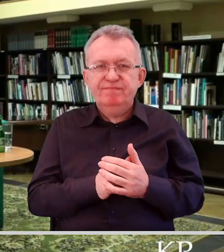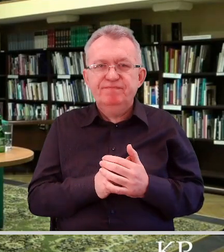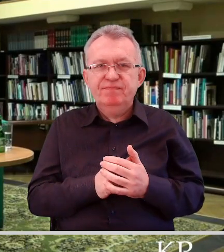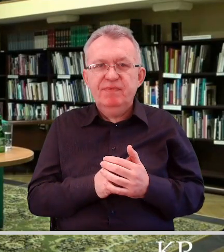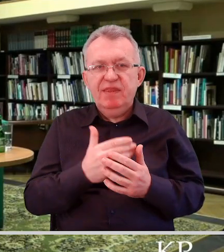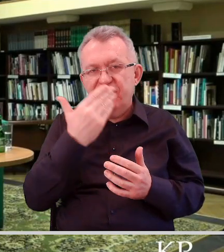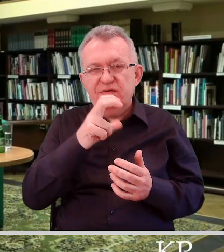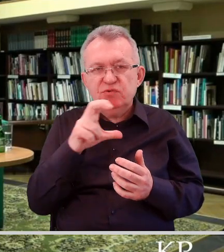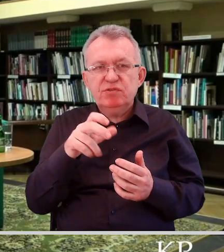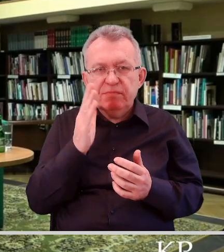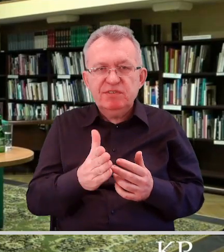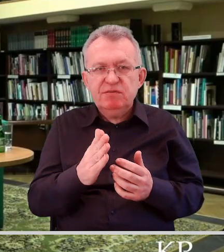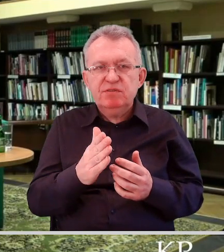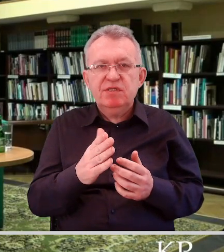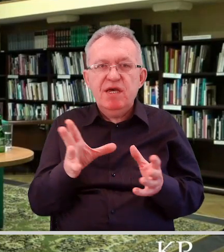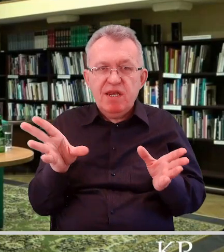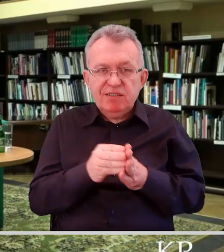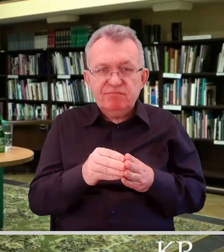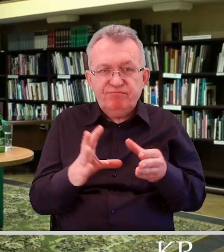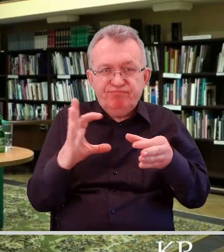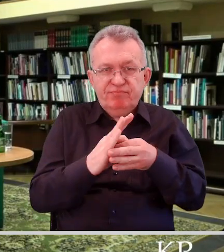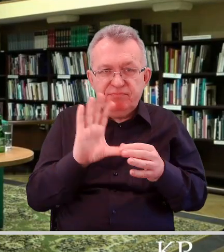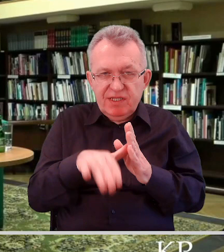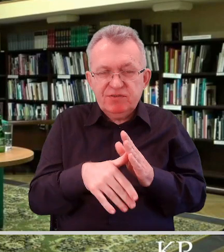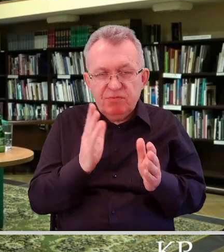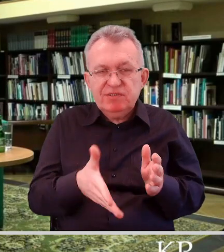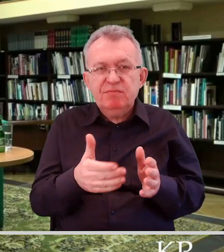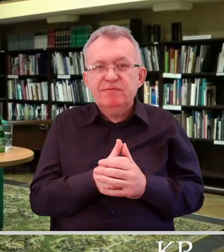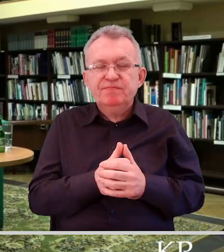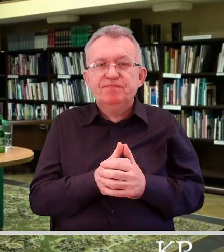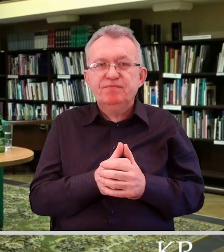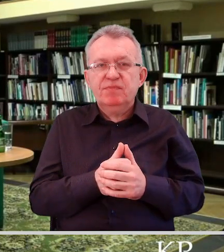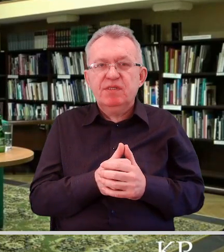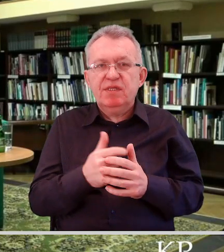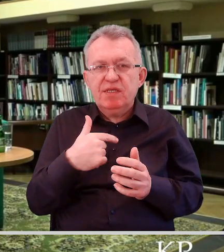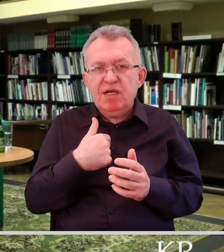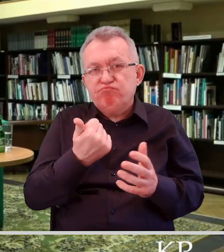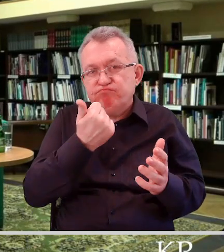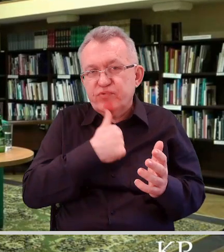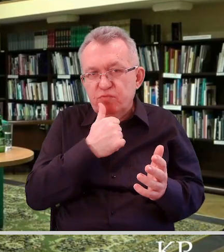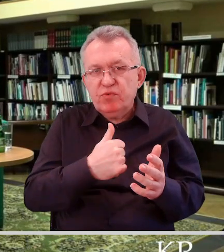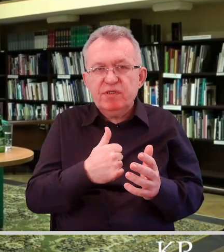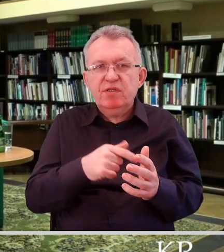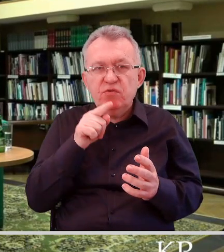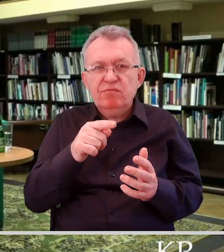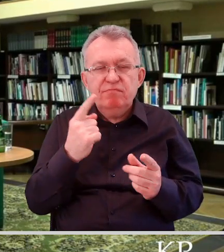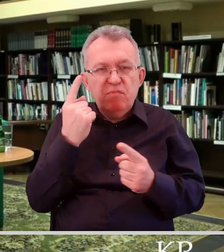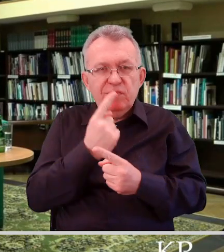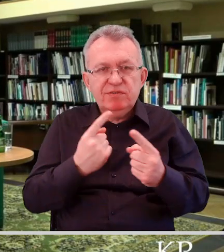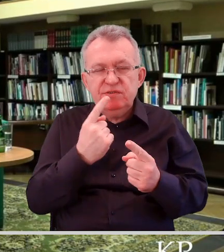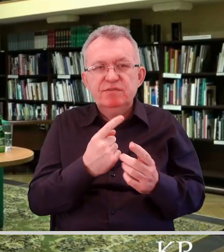Nie wiadomo, czy będziemy współbrzmieć z tym miejscem, bo ja próbuję to wyobrazić